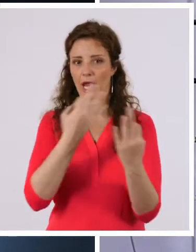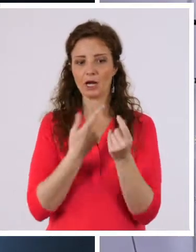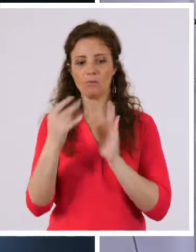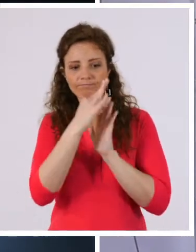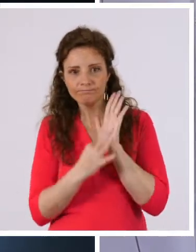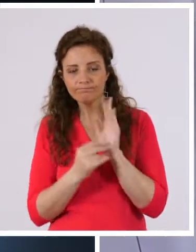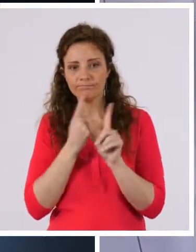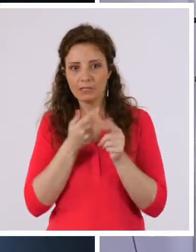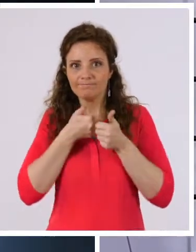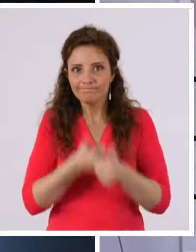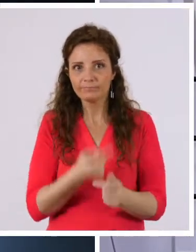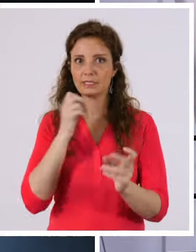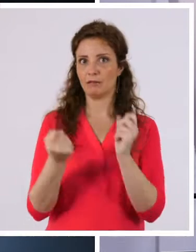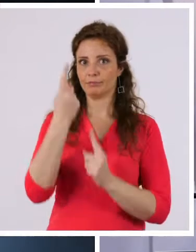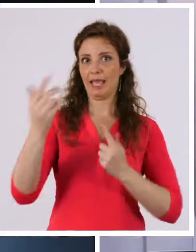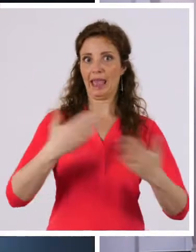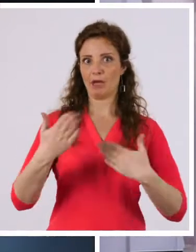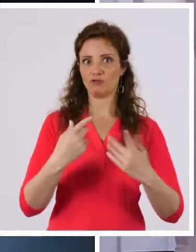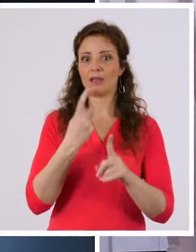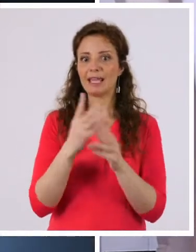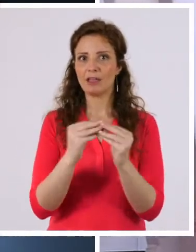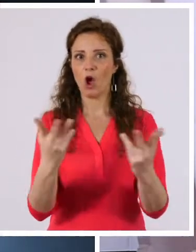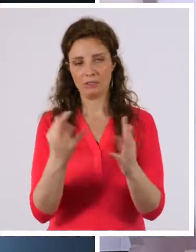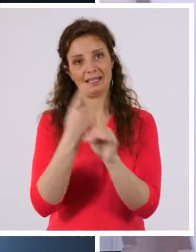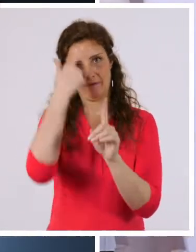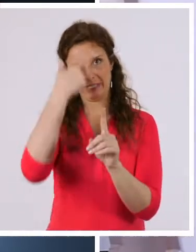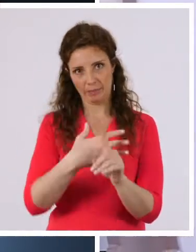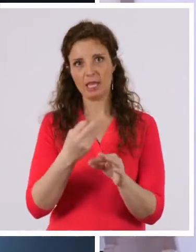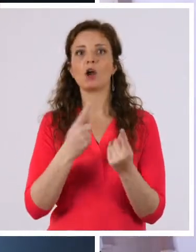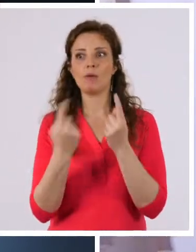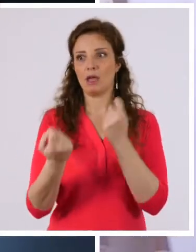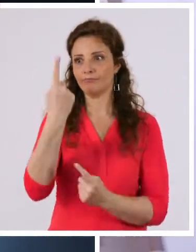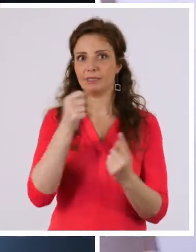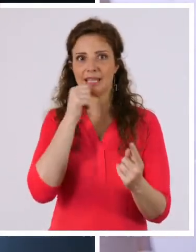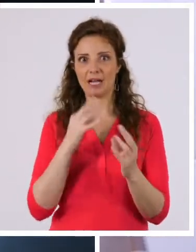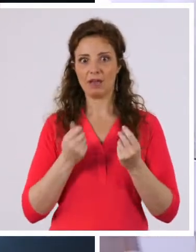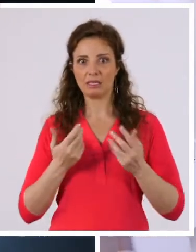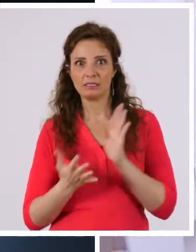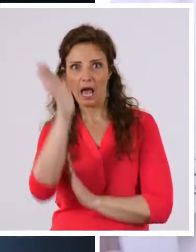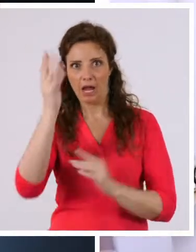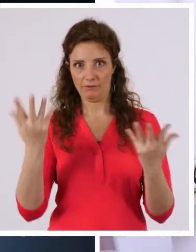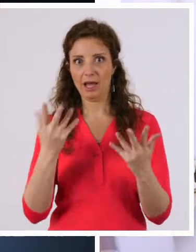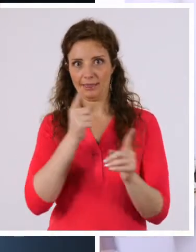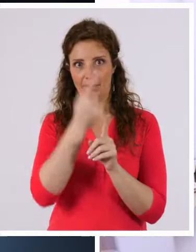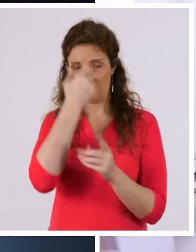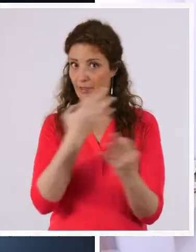seguire in caso di emergenza e le dotazioni di sicurezza e salvataggio della nave.